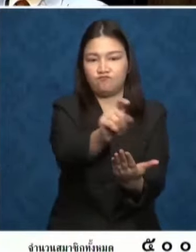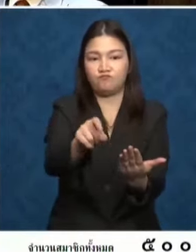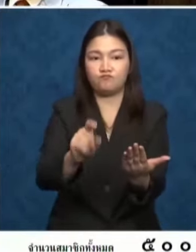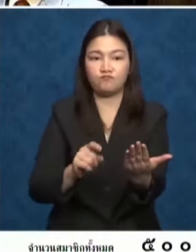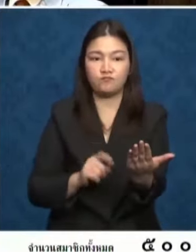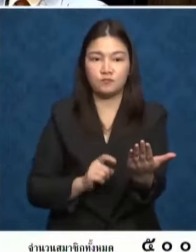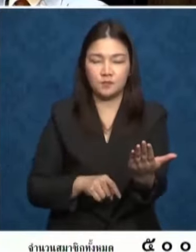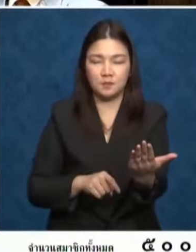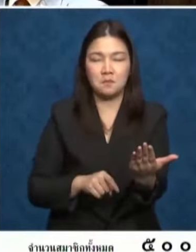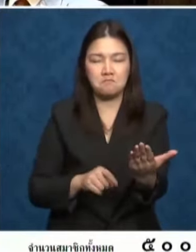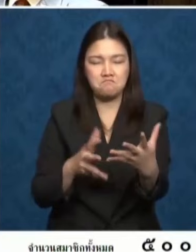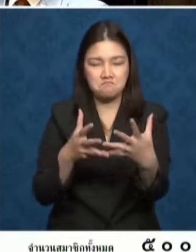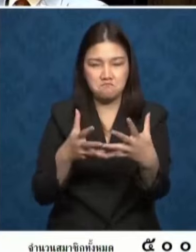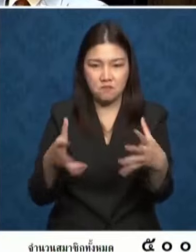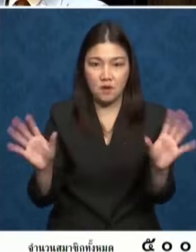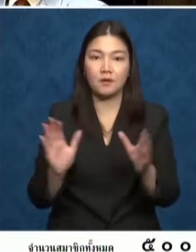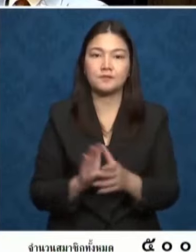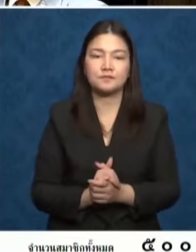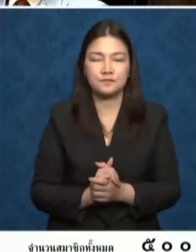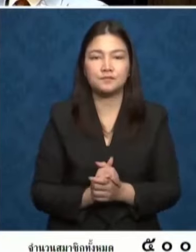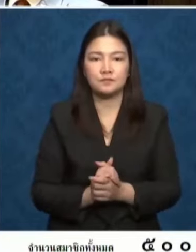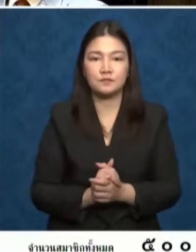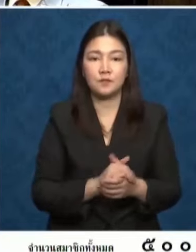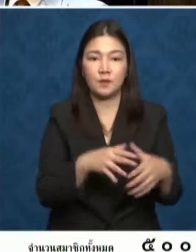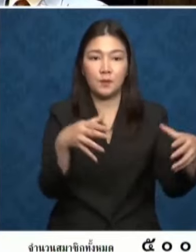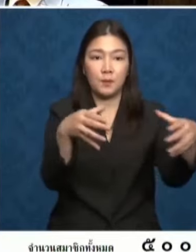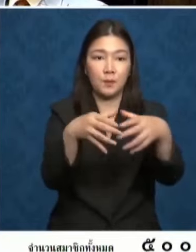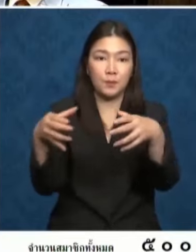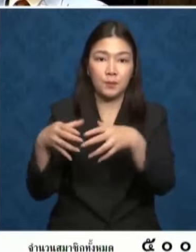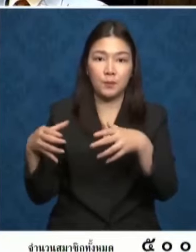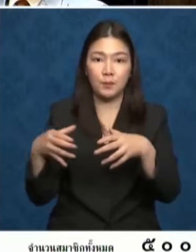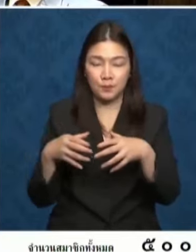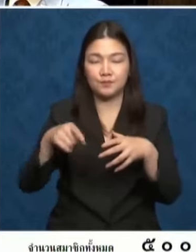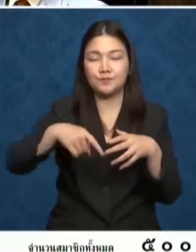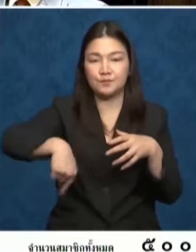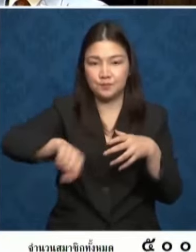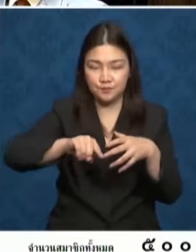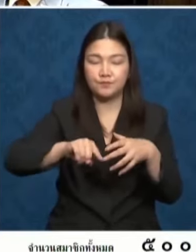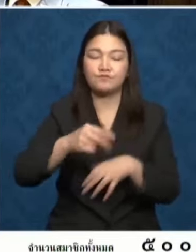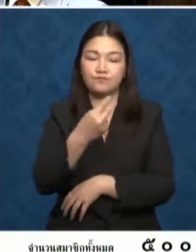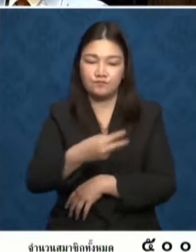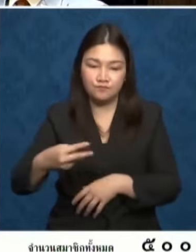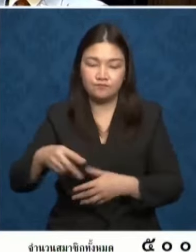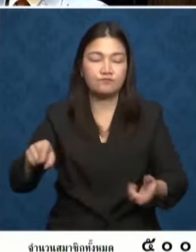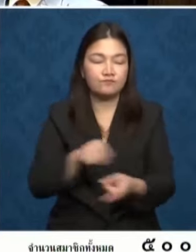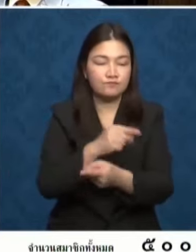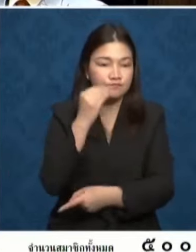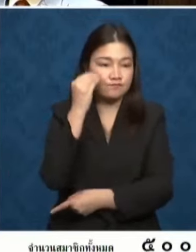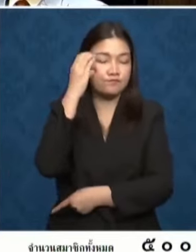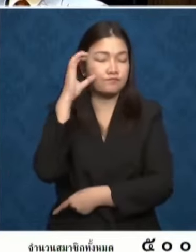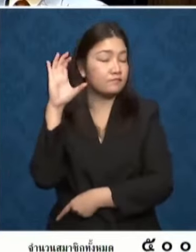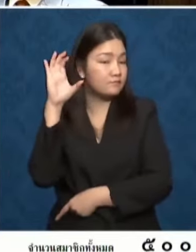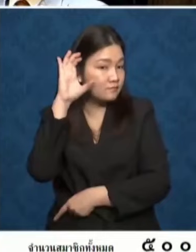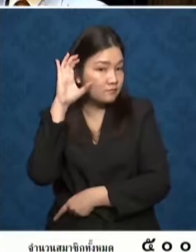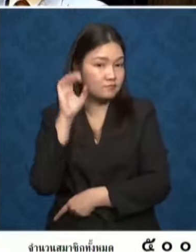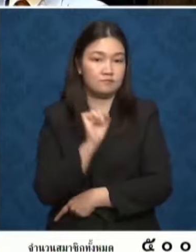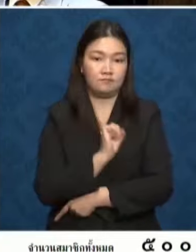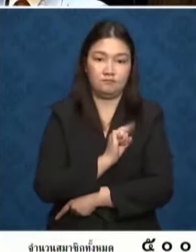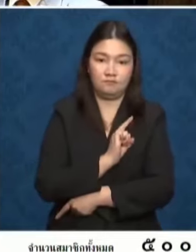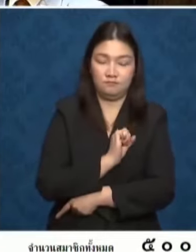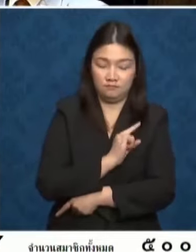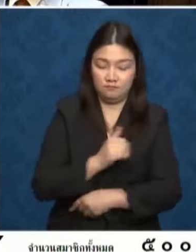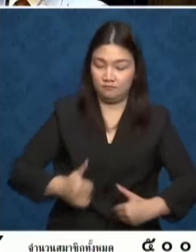ภูภภูมิภาคต่างๆของประเทศไทยซึ่งเป็นกลุ่มที่มีอัตลักษณ์ภาษาวัฒนธรรมภูมิปัญญาความเชื่อจริตประเพณี